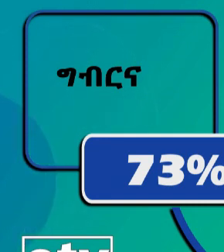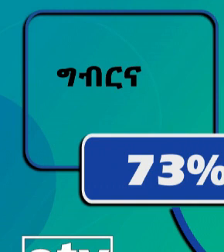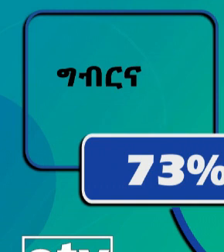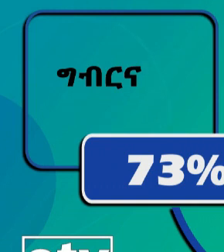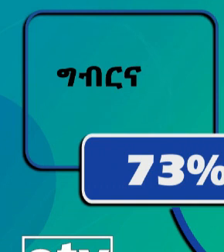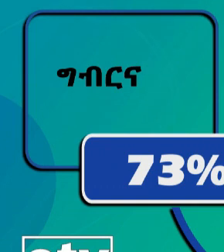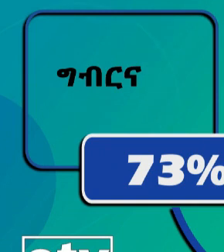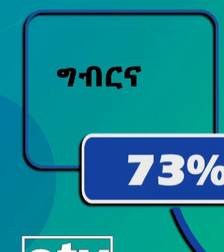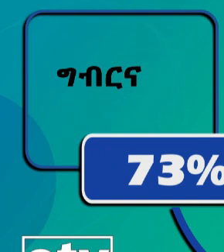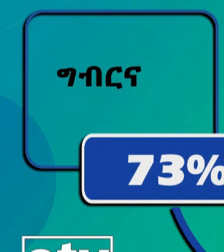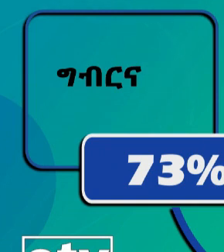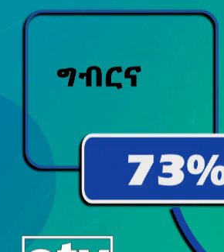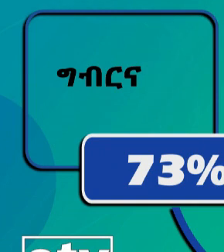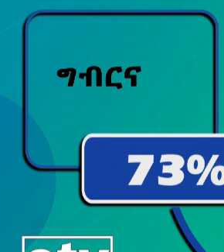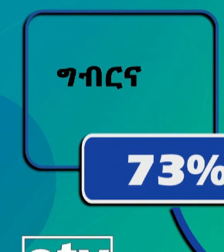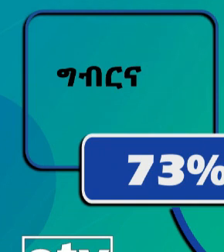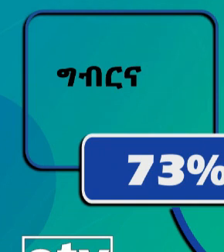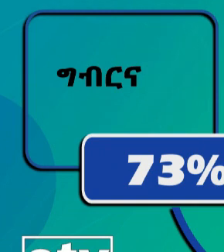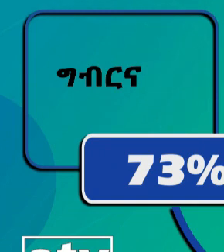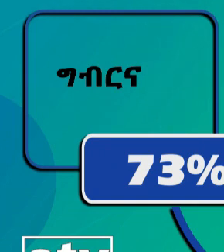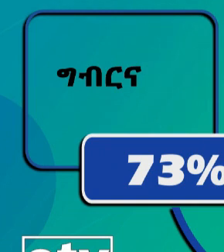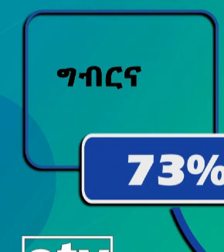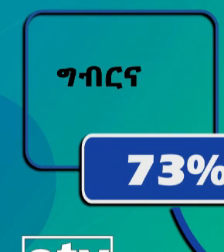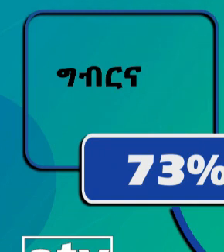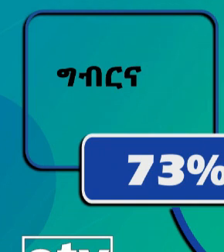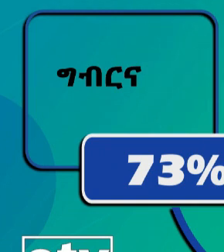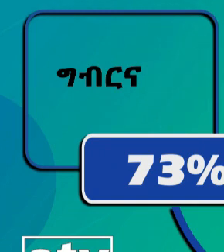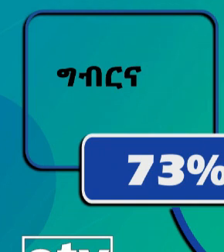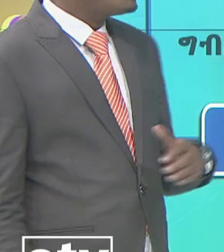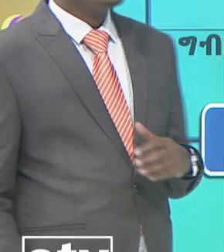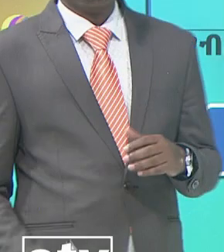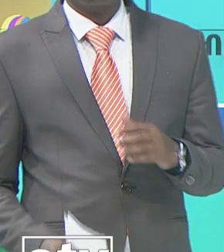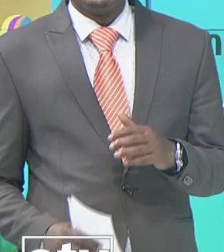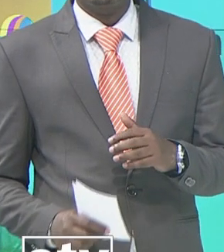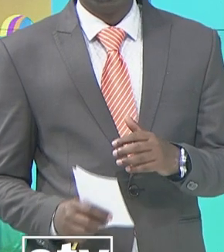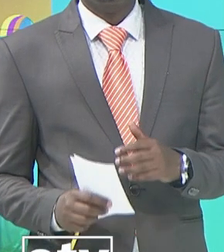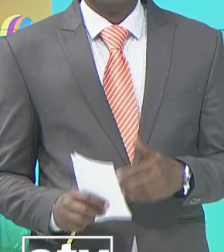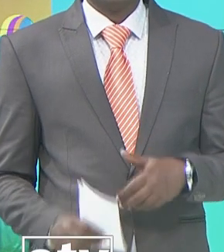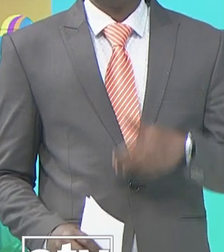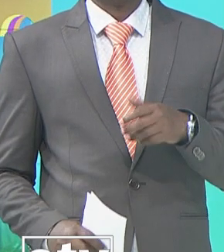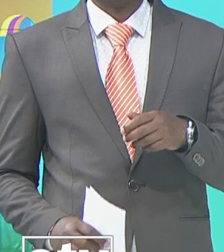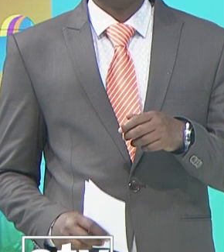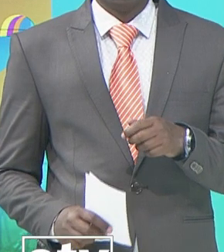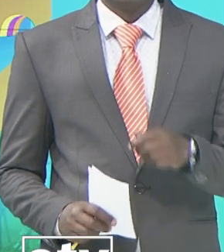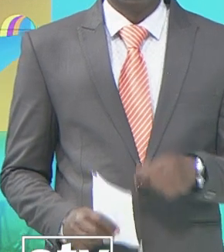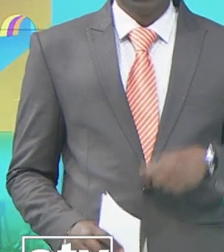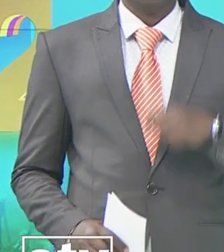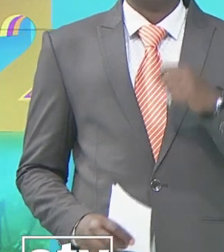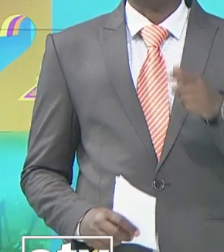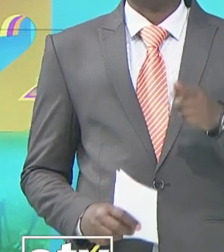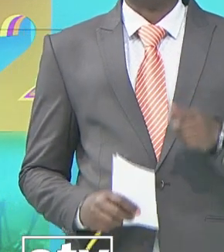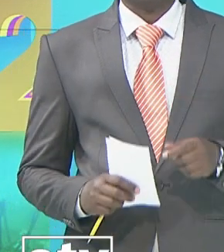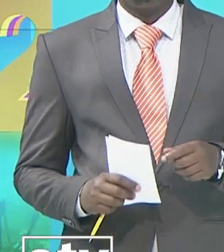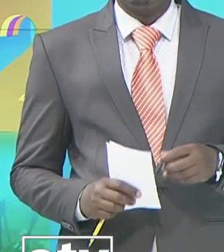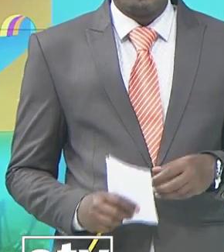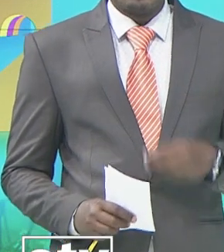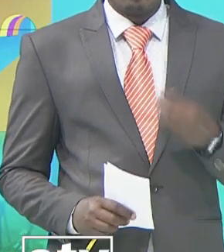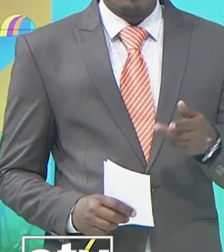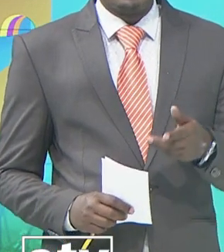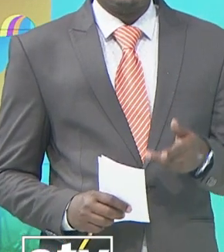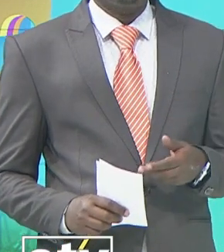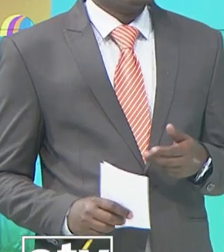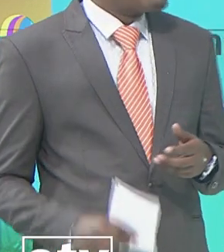ግብርና 77% ከነበረበት ድርሻው ወደ 73% ዝቅ ብሎ፣ ነገር ግን የማኑፋክቸሪንግ ዘርፉ ደግሞ ከ13% ወደ